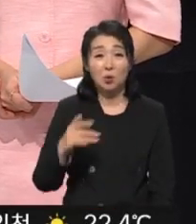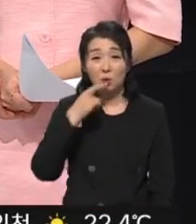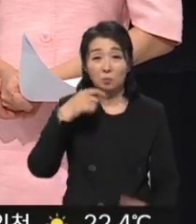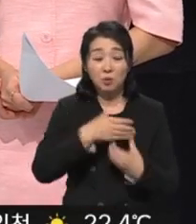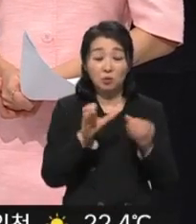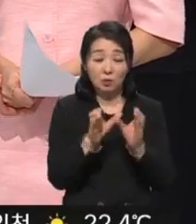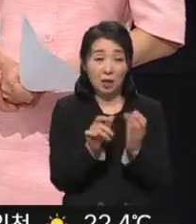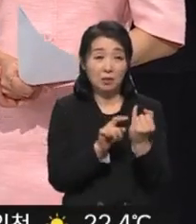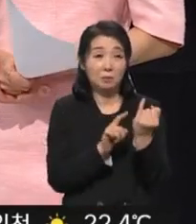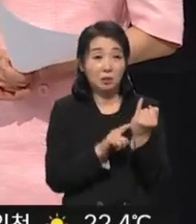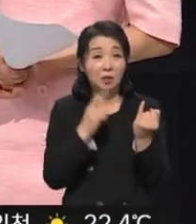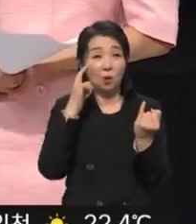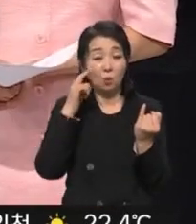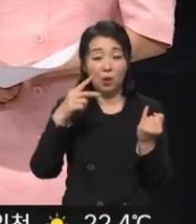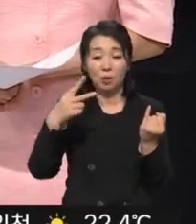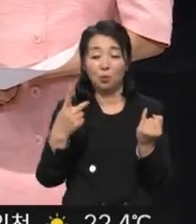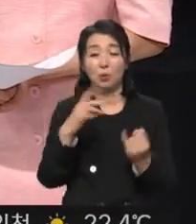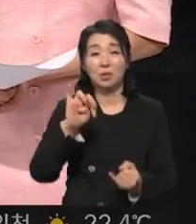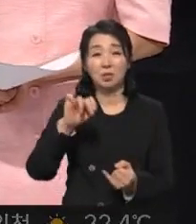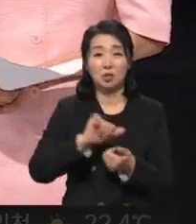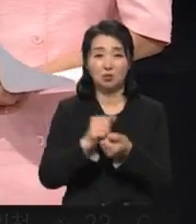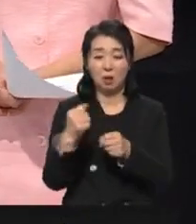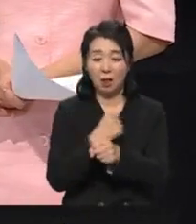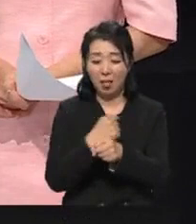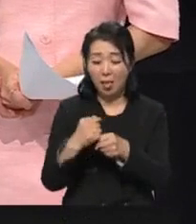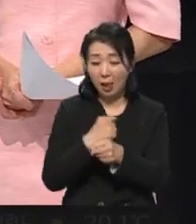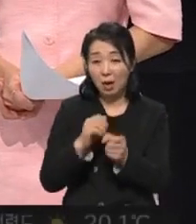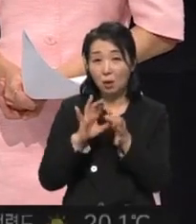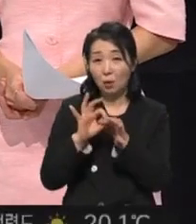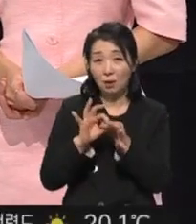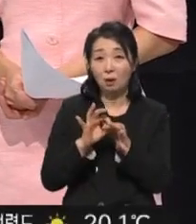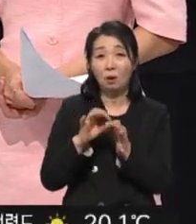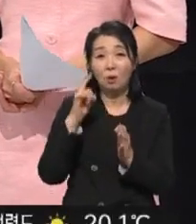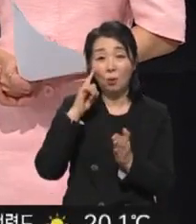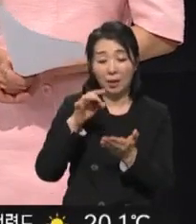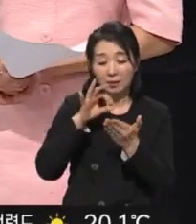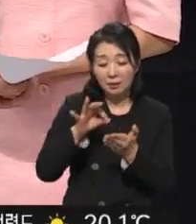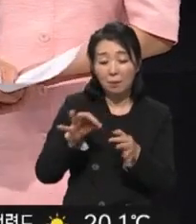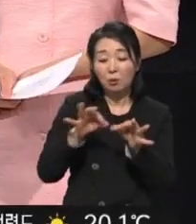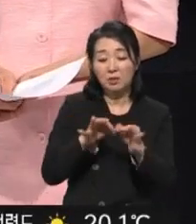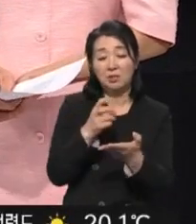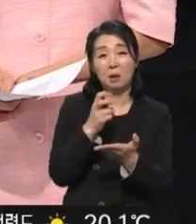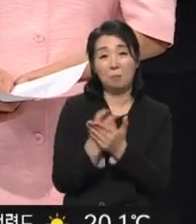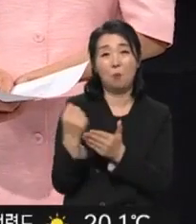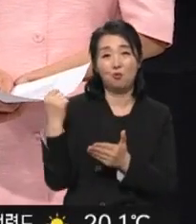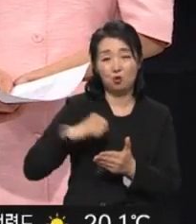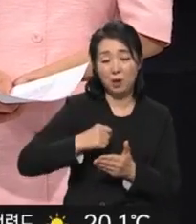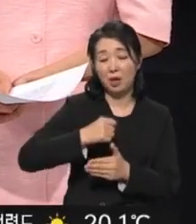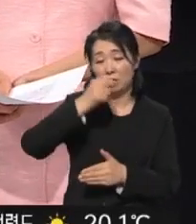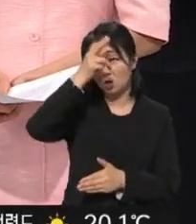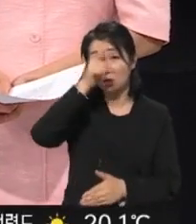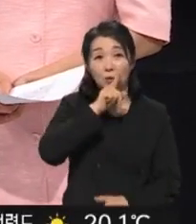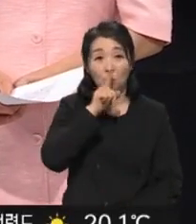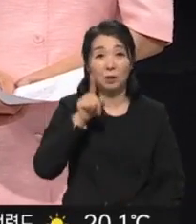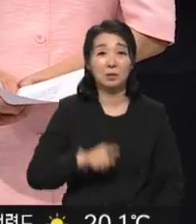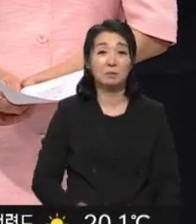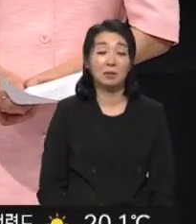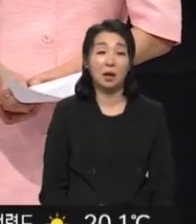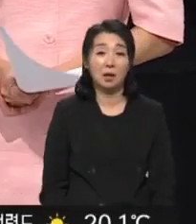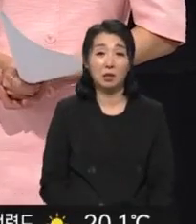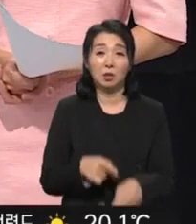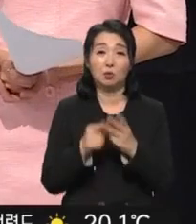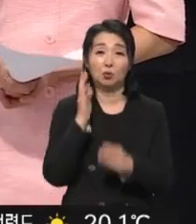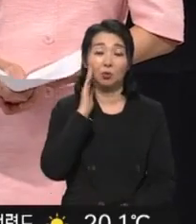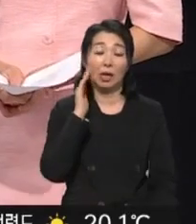민주당은 김 여사를 도이치모터스 주가 조작 의혹과 관련해 자본시장법 위반 혐의로 경찰에 고발했습니다. 이어 윤